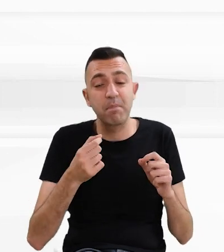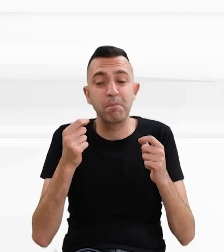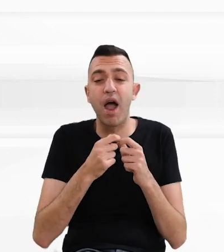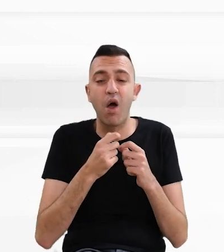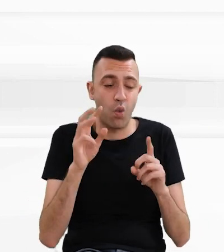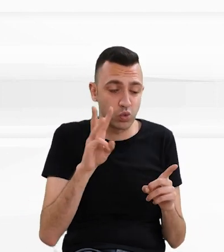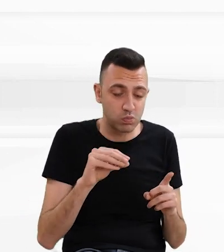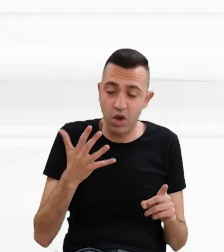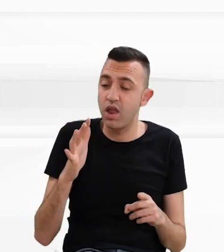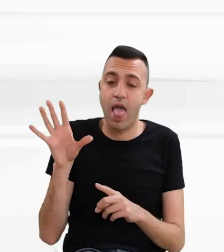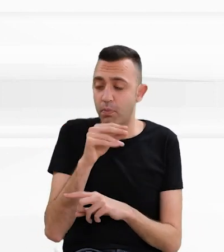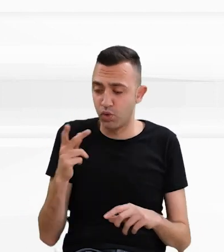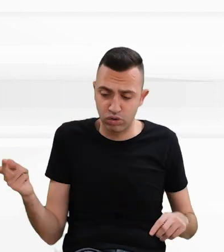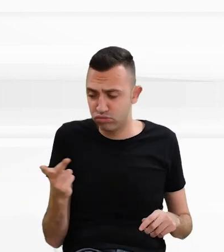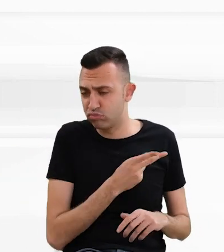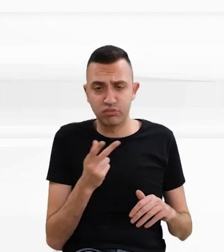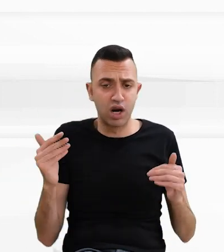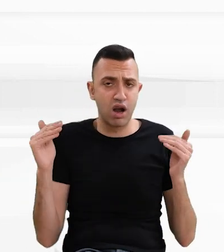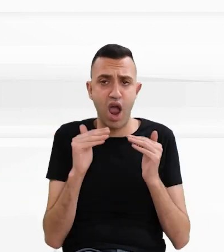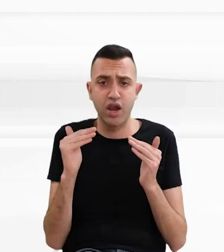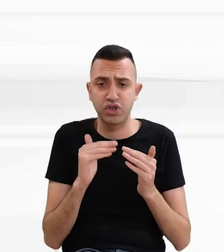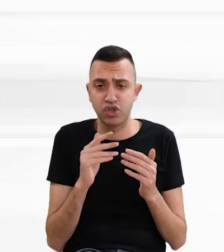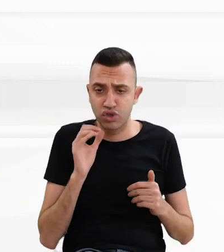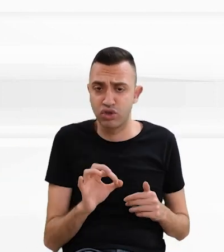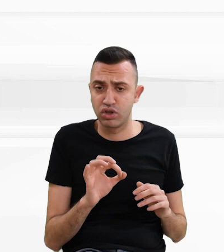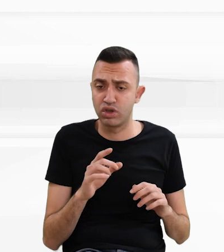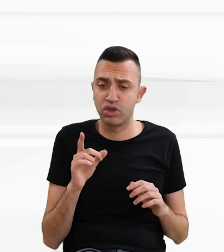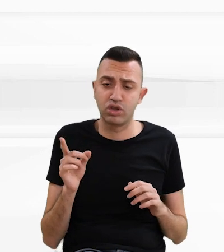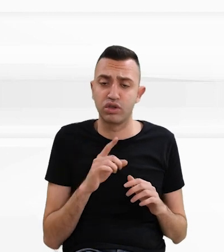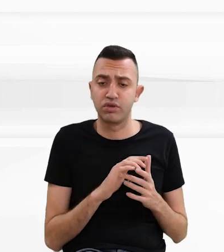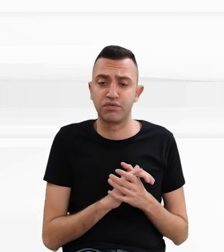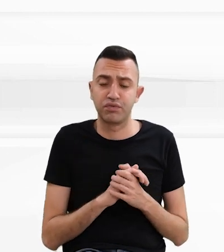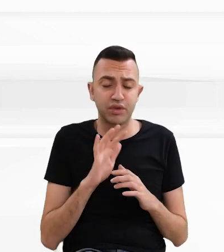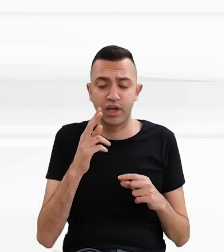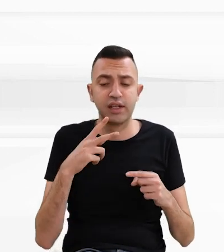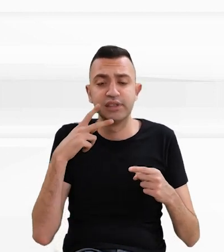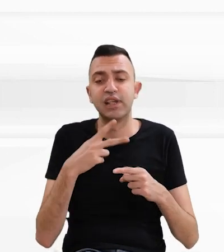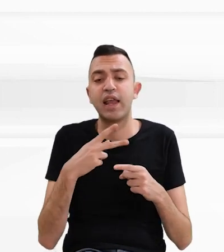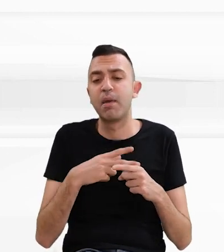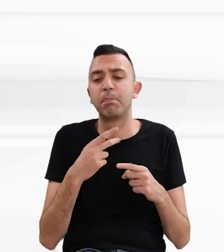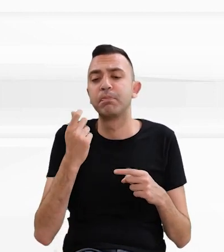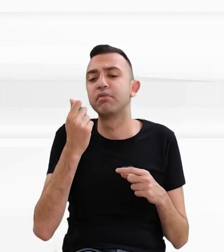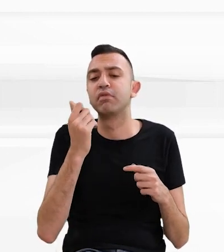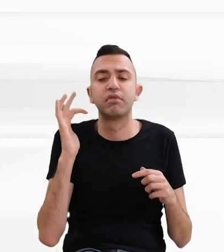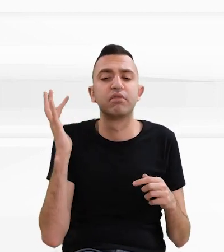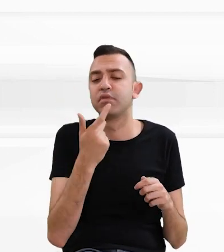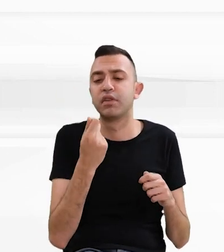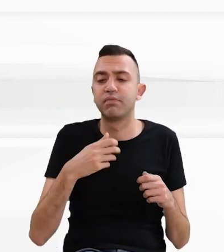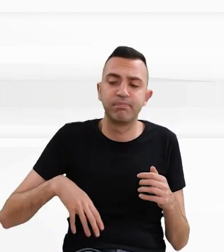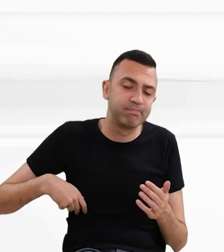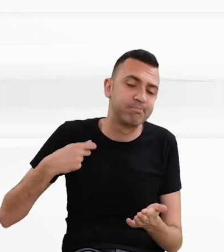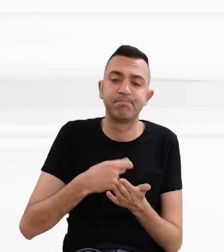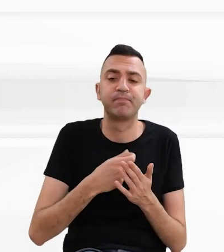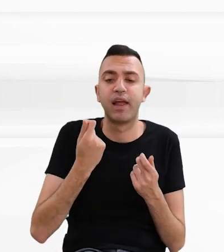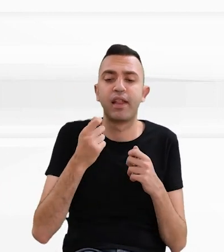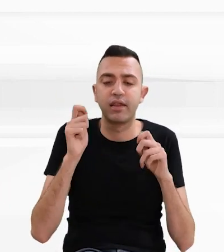marka vb marka mamaların paketleri Bu sayıları eşit olduğuna göre sayıları eşit olduğuna göre Zeynep mamalar